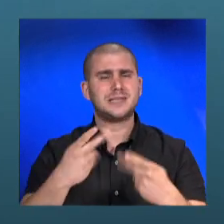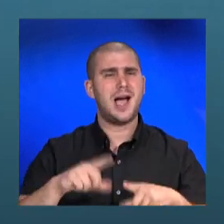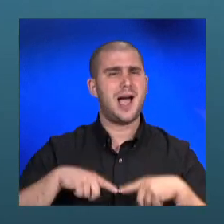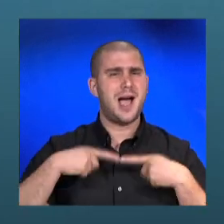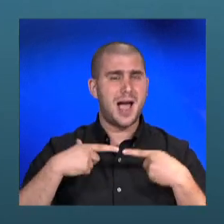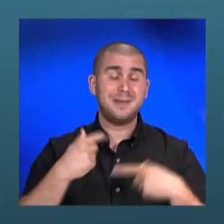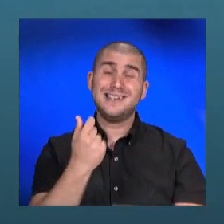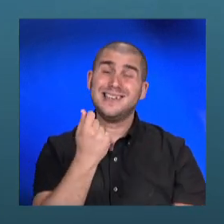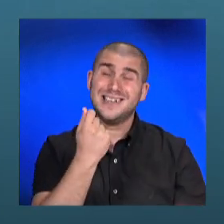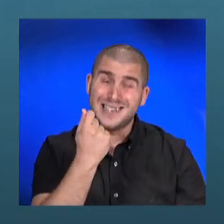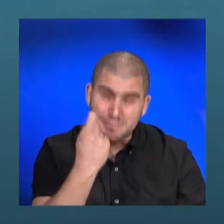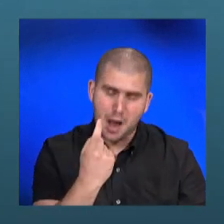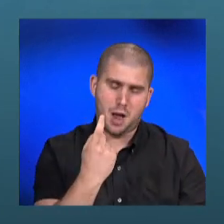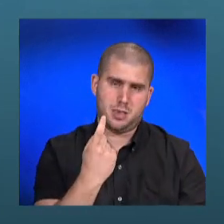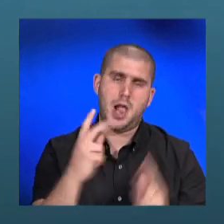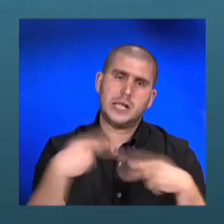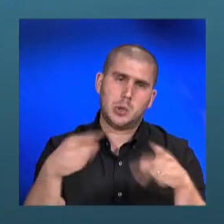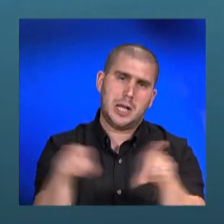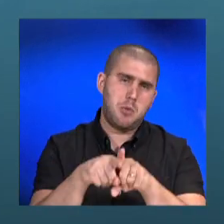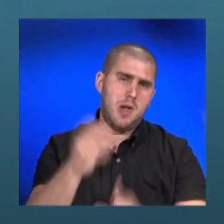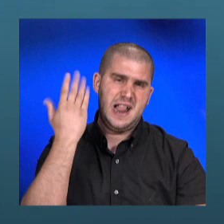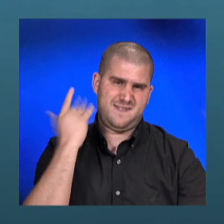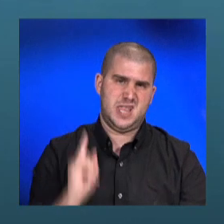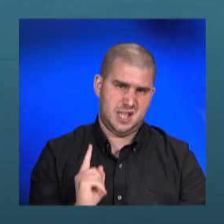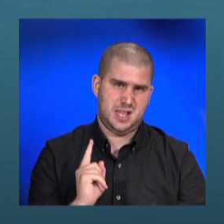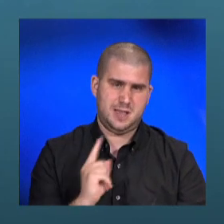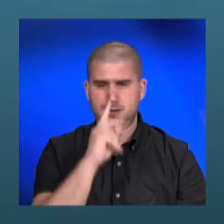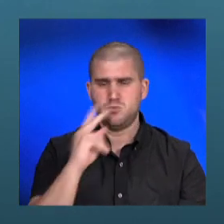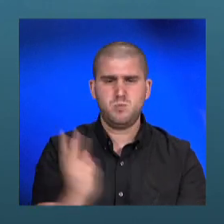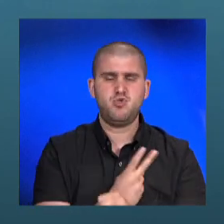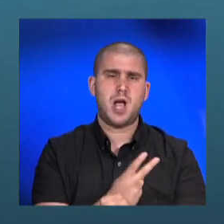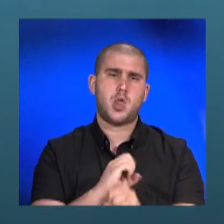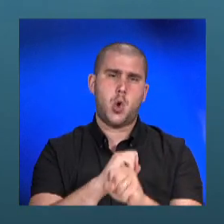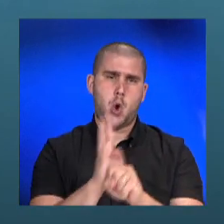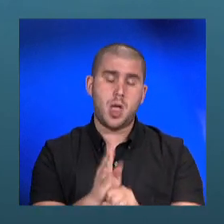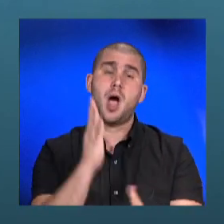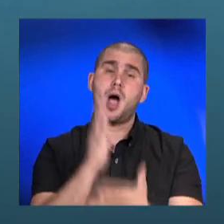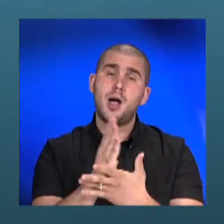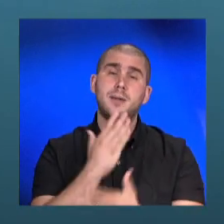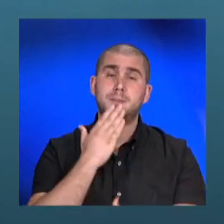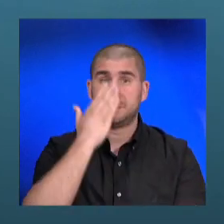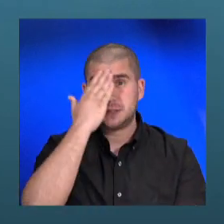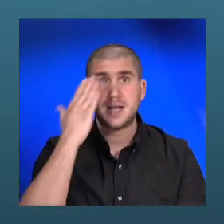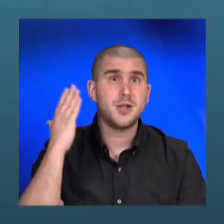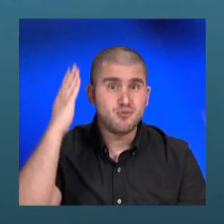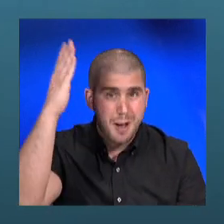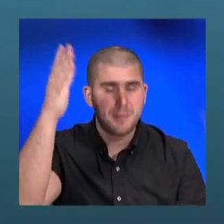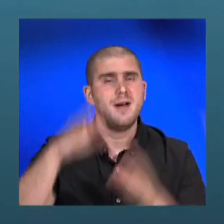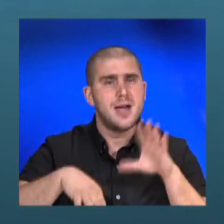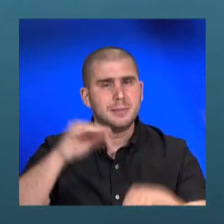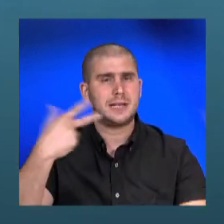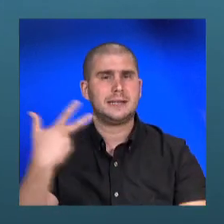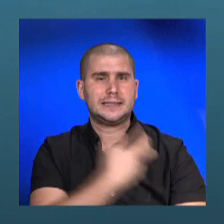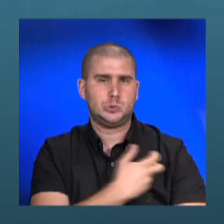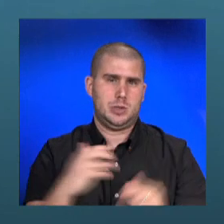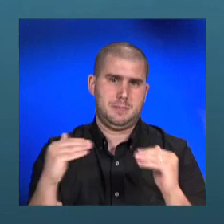כמעט, למה שהיה קודם, בשגרת הקורונה, עד שבעזרת השם נמצא את החיסון. ובעזרת